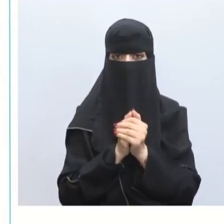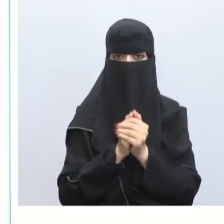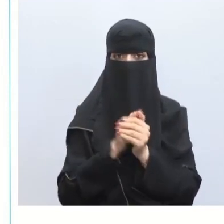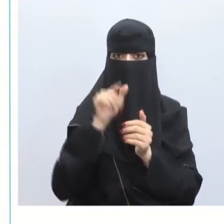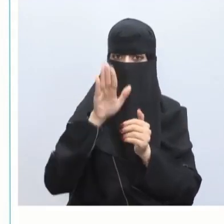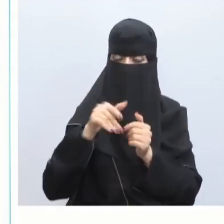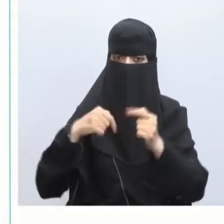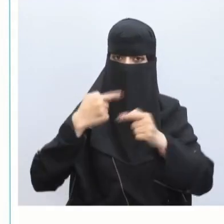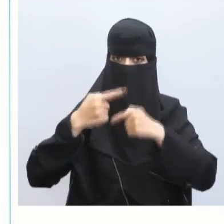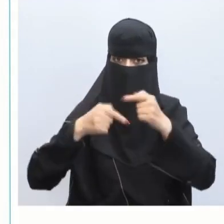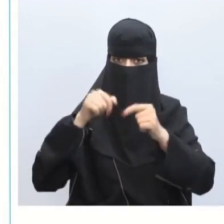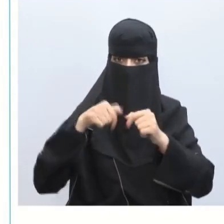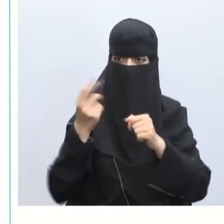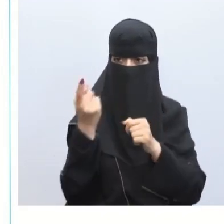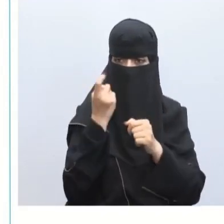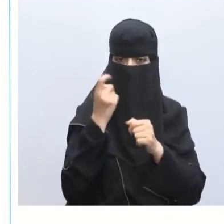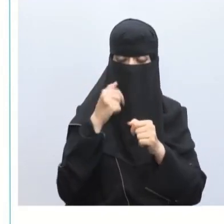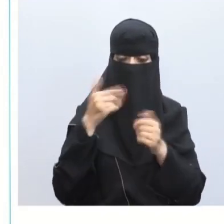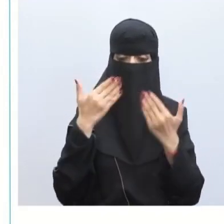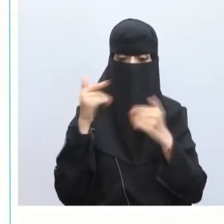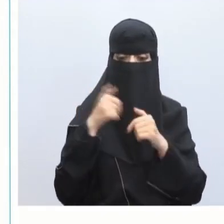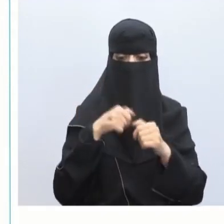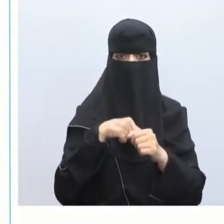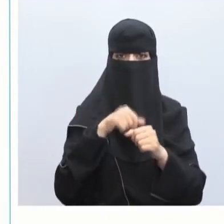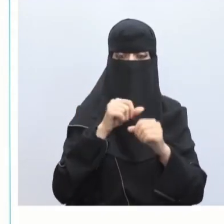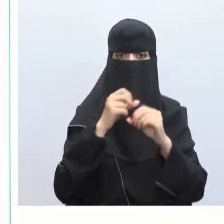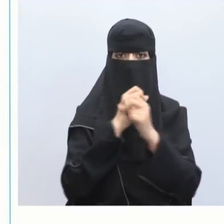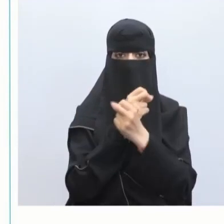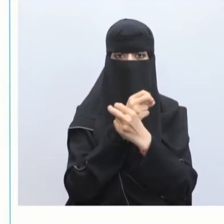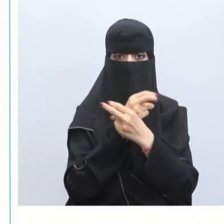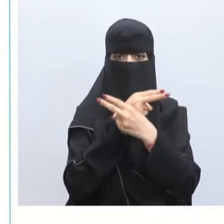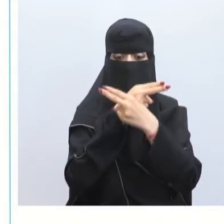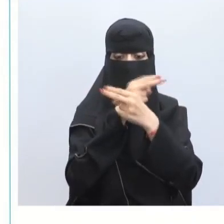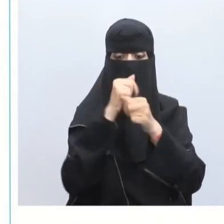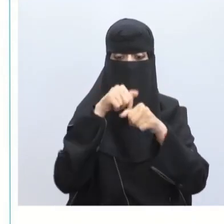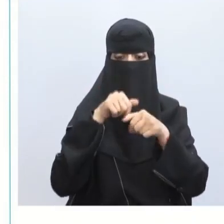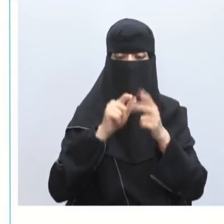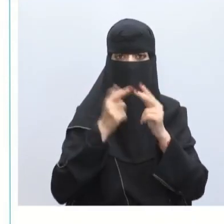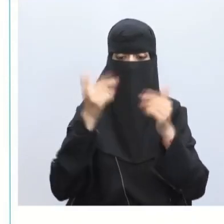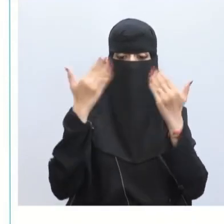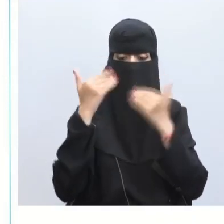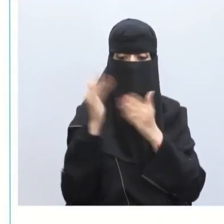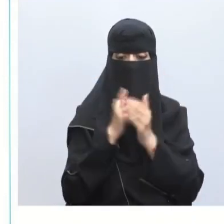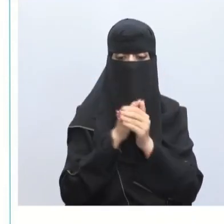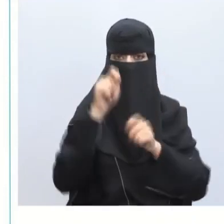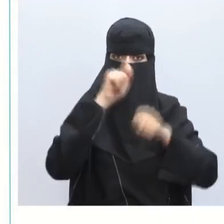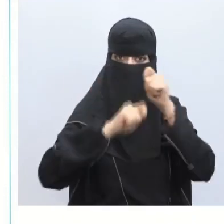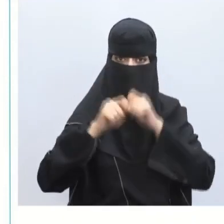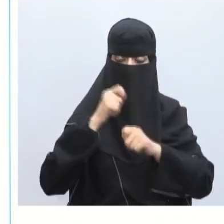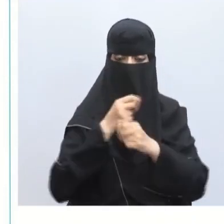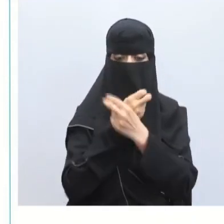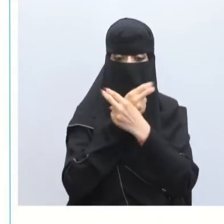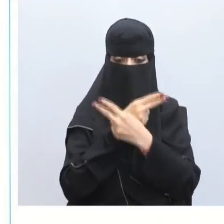من ادوات رصد الطقس القمر الصناعي والطقس تستعمل